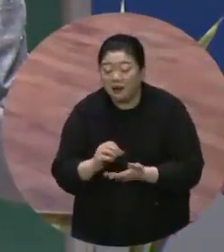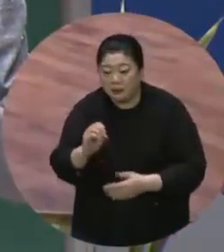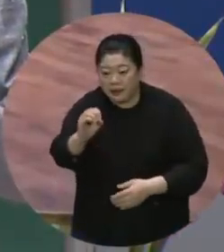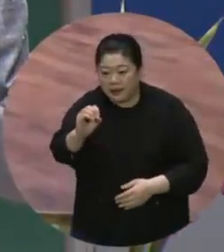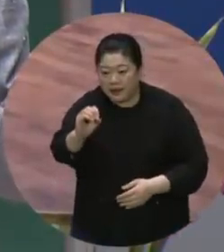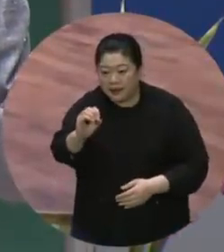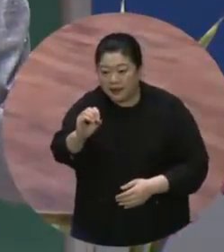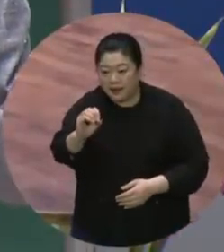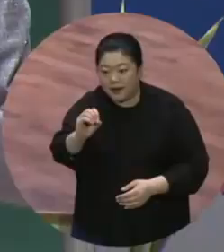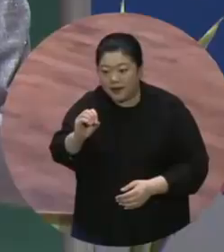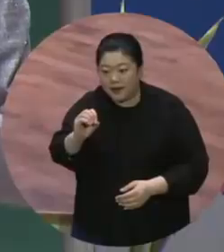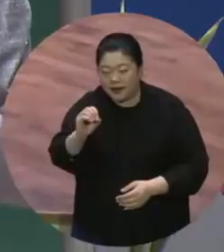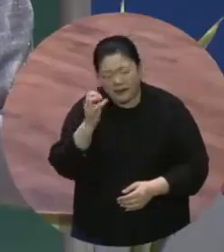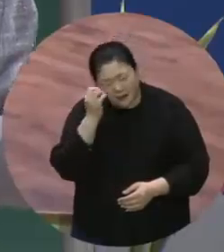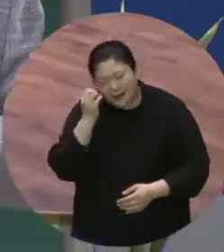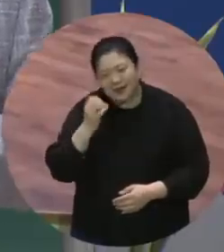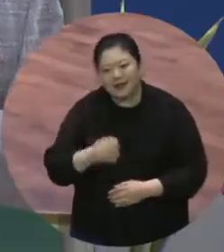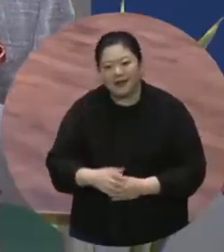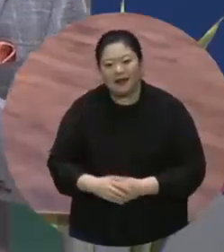신기하고 놀라워.